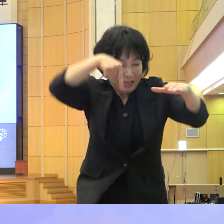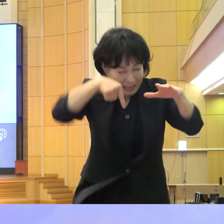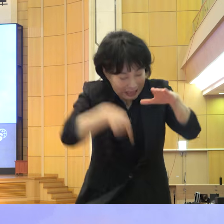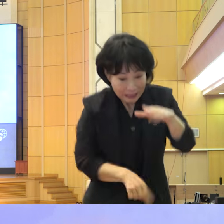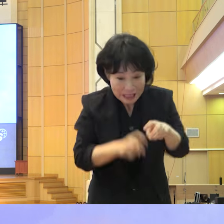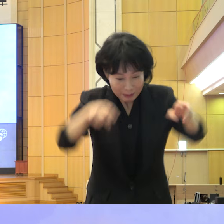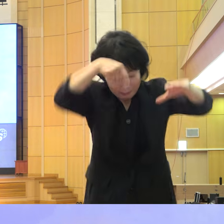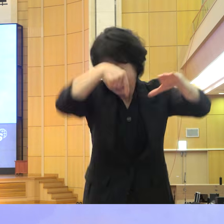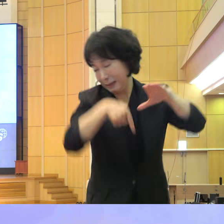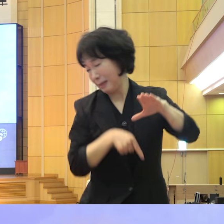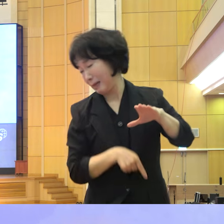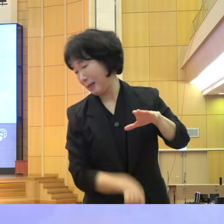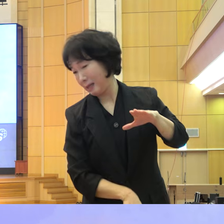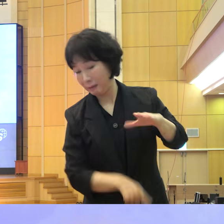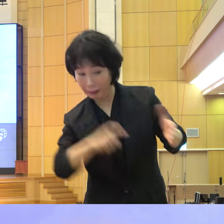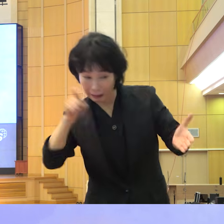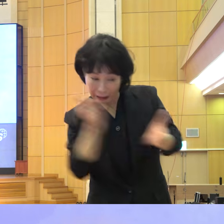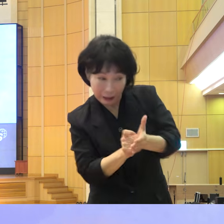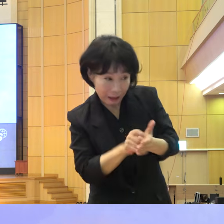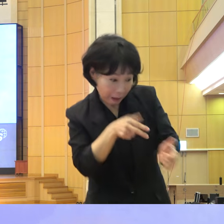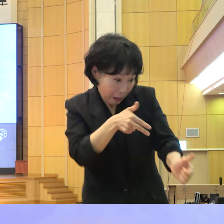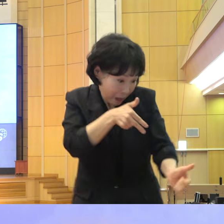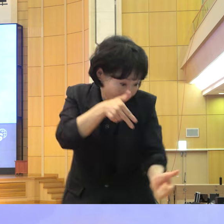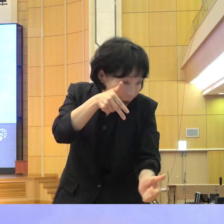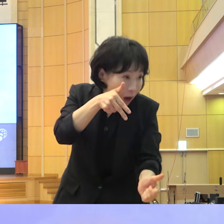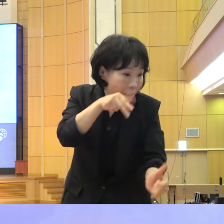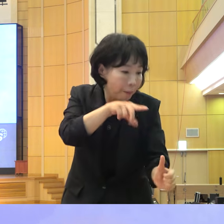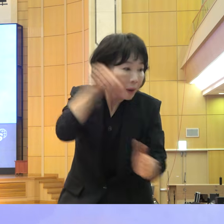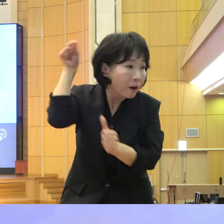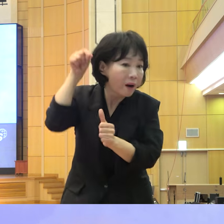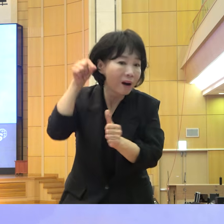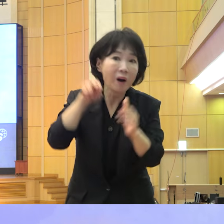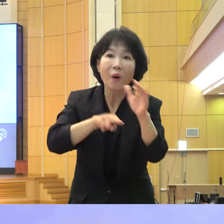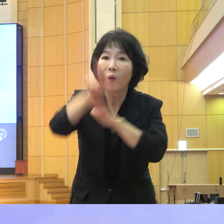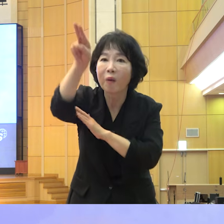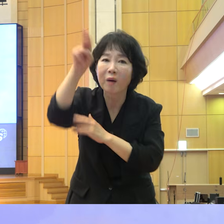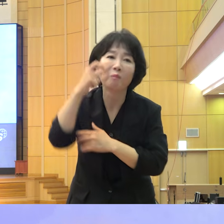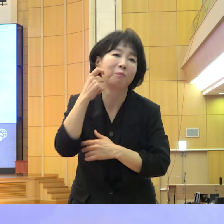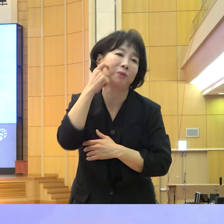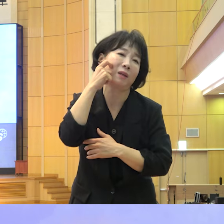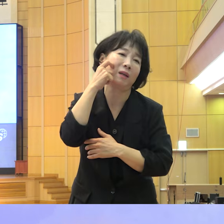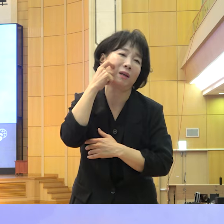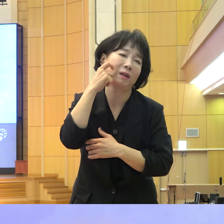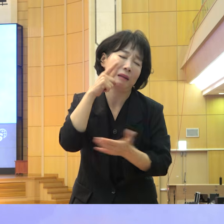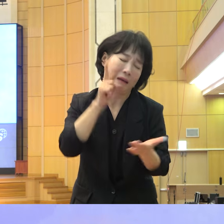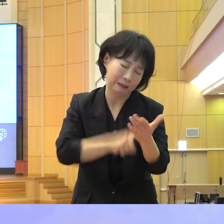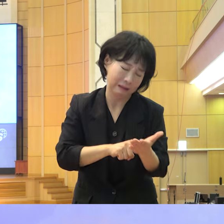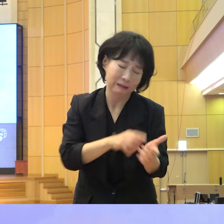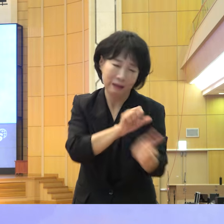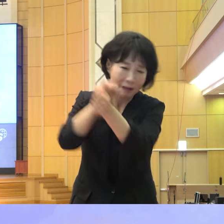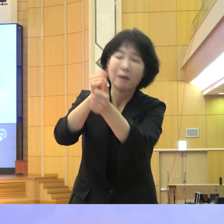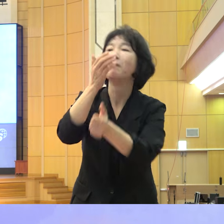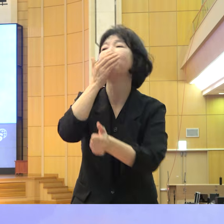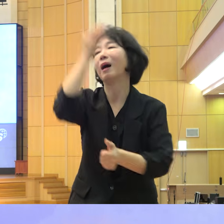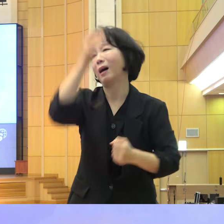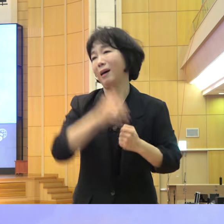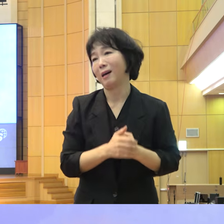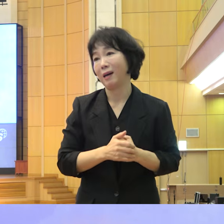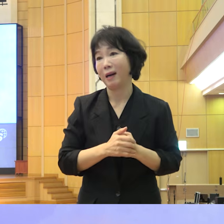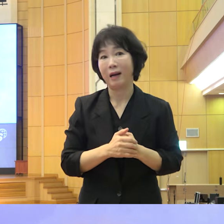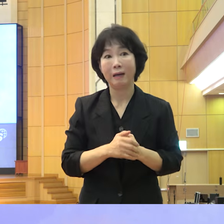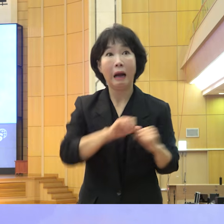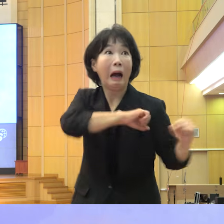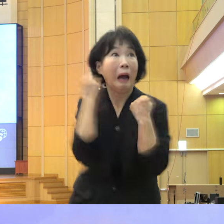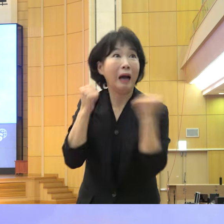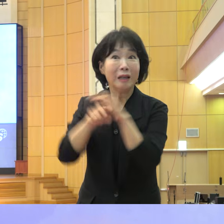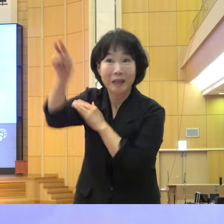다 찍혀 나와요. 자연은 어디로 도망가기는 절대 도망갈 수 있는 그런